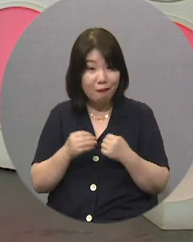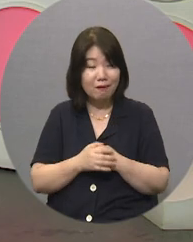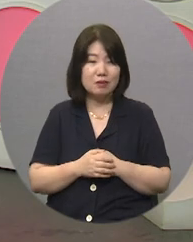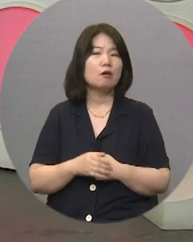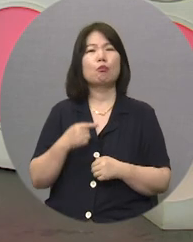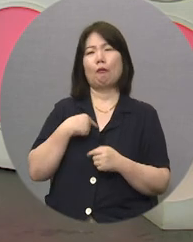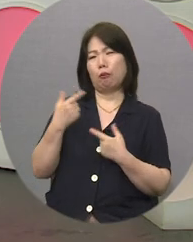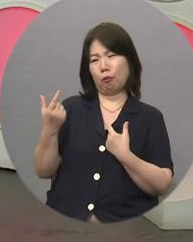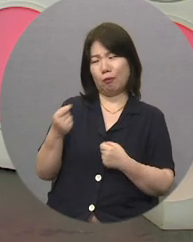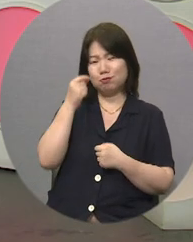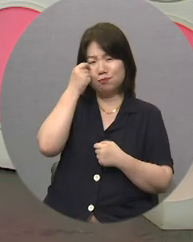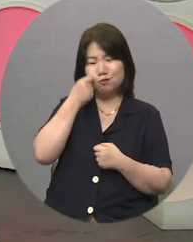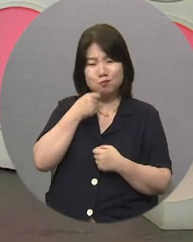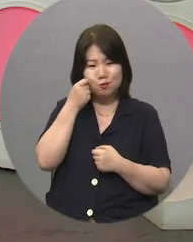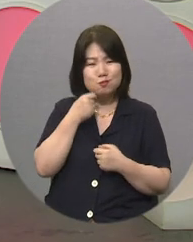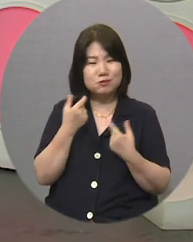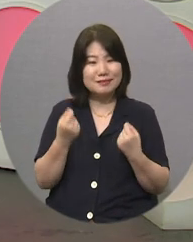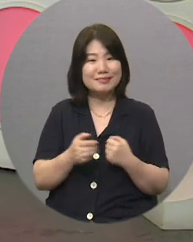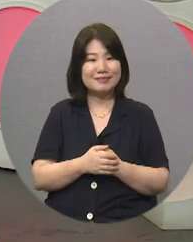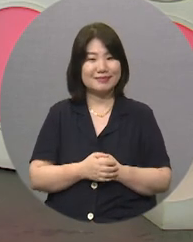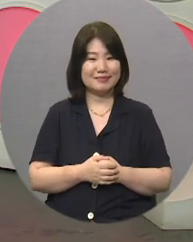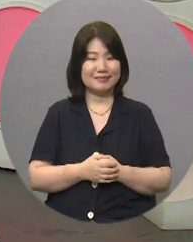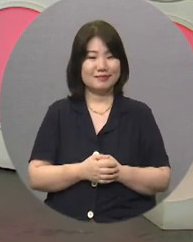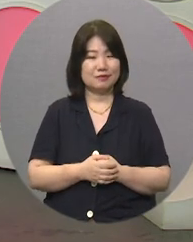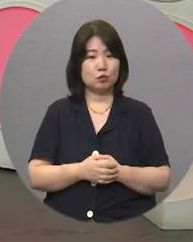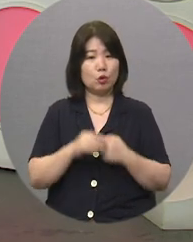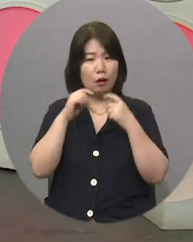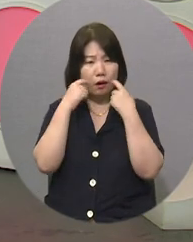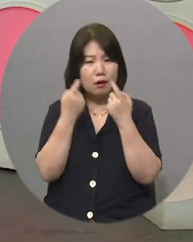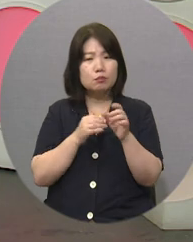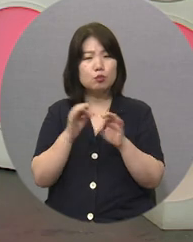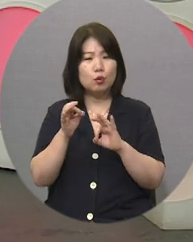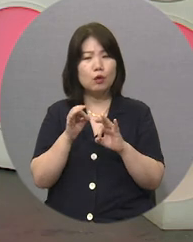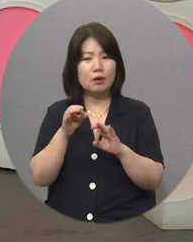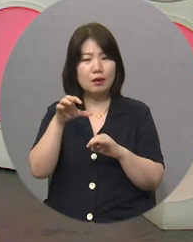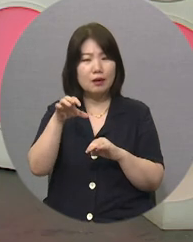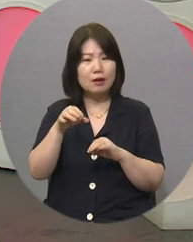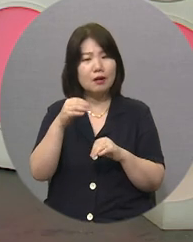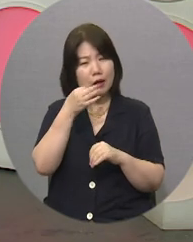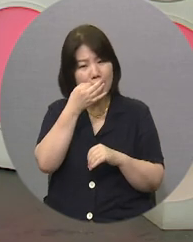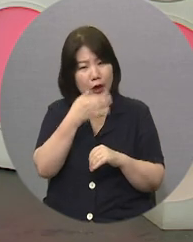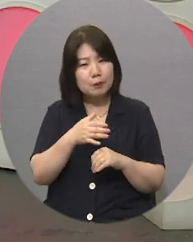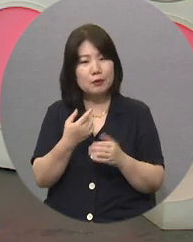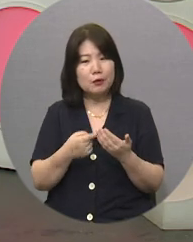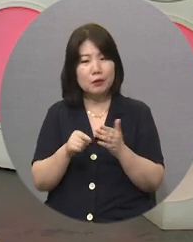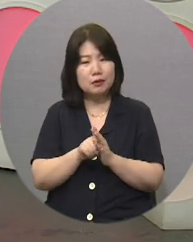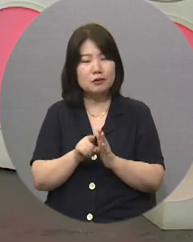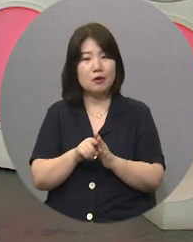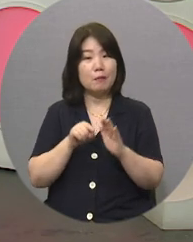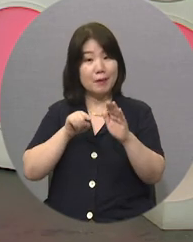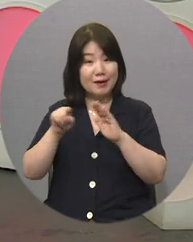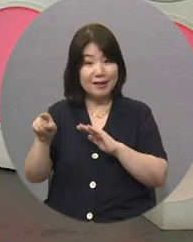뻔했잖아. 참았어요. 콧물도 나네. 요즘 또 자영업자들 힘들어. 식당 하시는 분, 이런 분들에게 해서 또 오늘 주말에